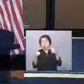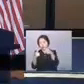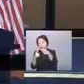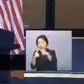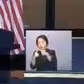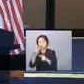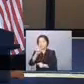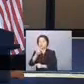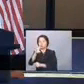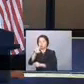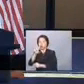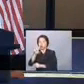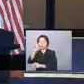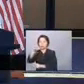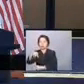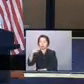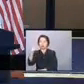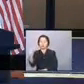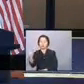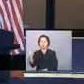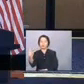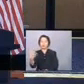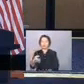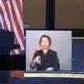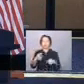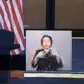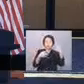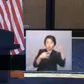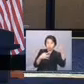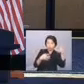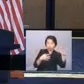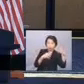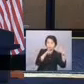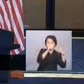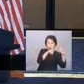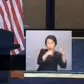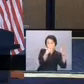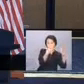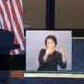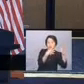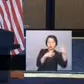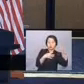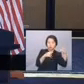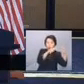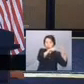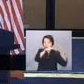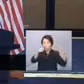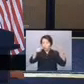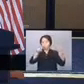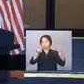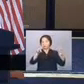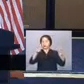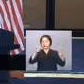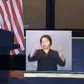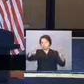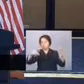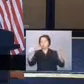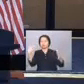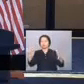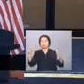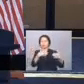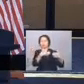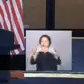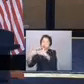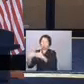28 April 2020. 15 April sehingga 28 April 2020.